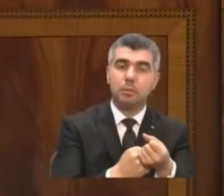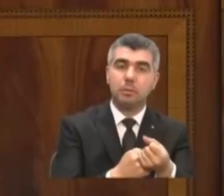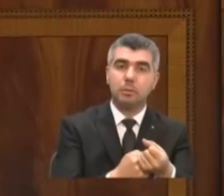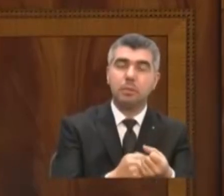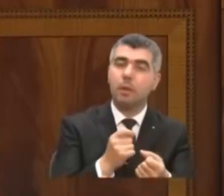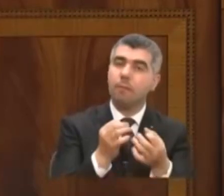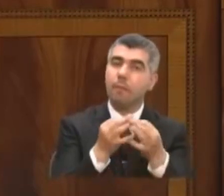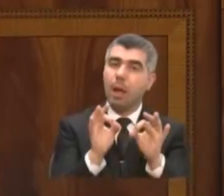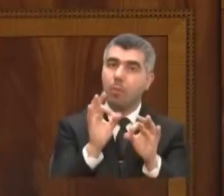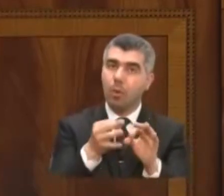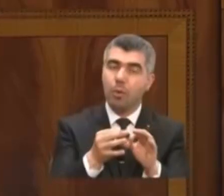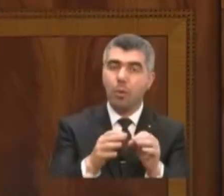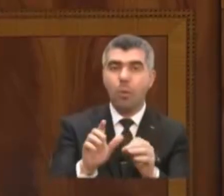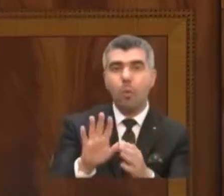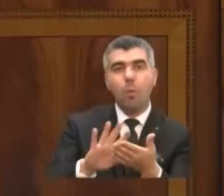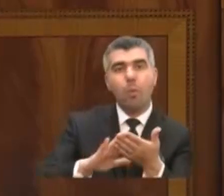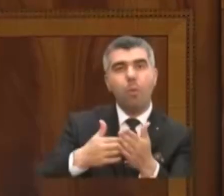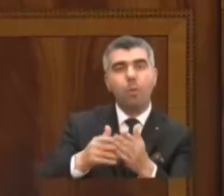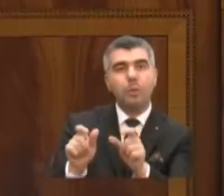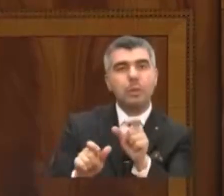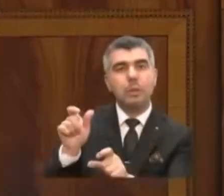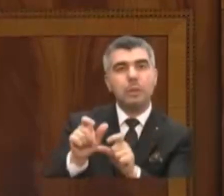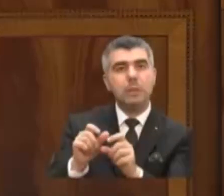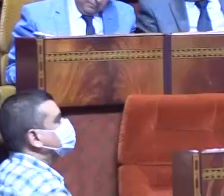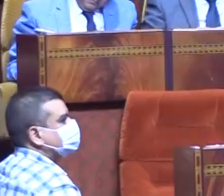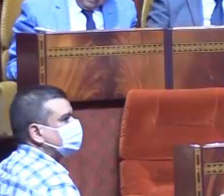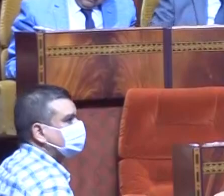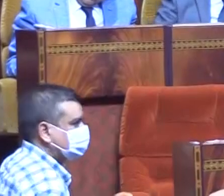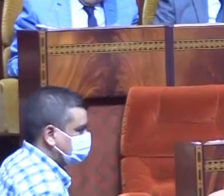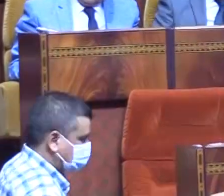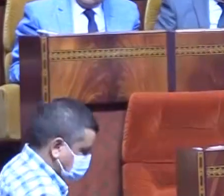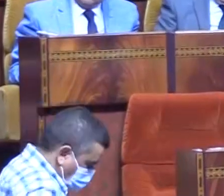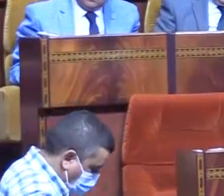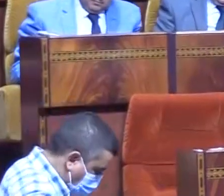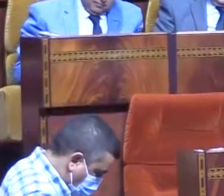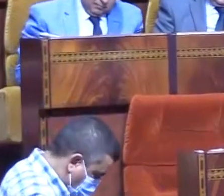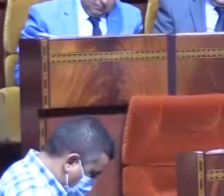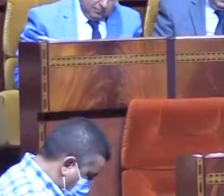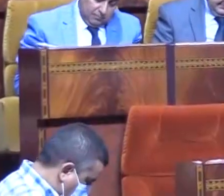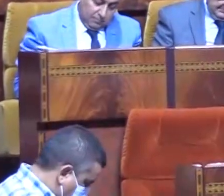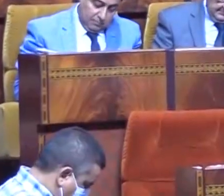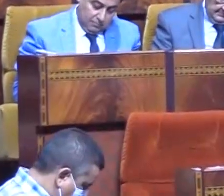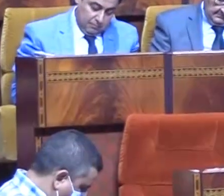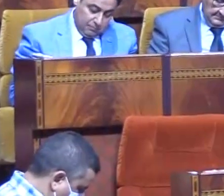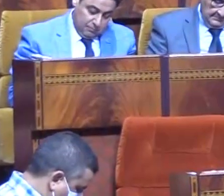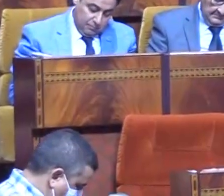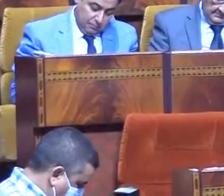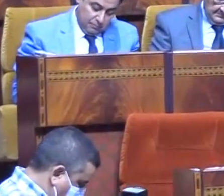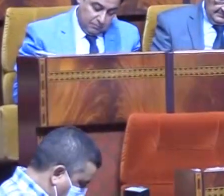هذه الخدمة عمومية تقدمها فقط المؤسسات التابعة لوزارة الصحة. أولا بغيت